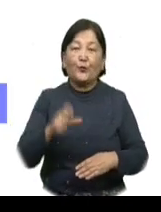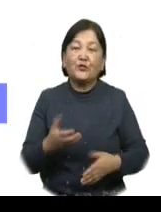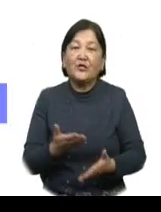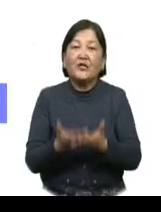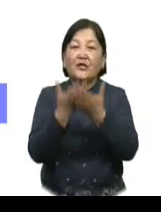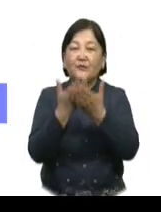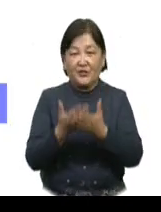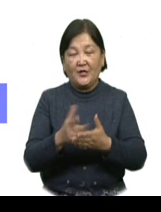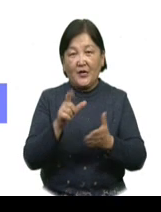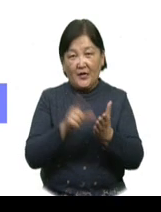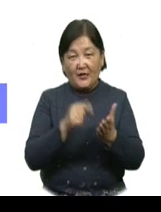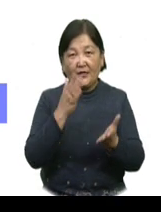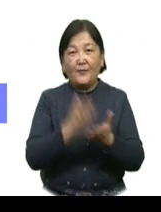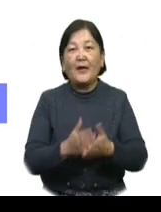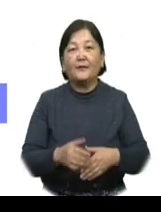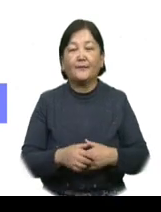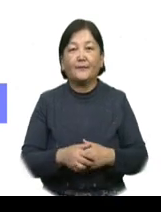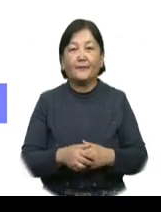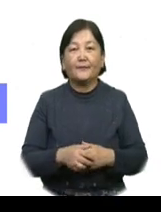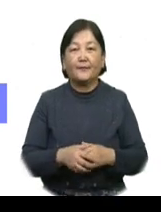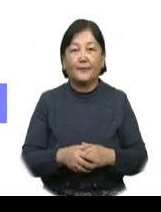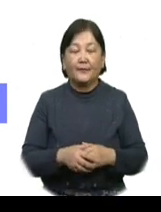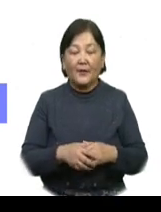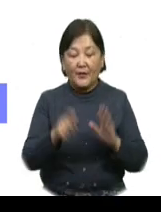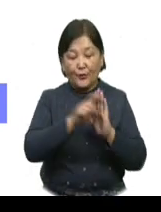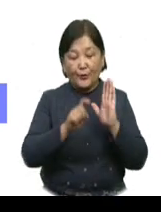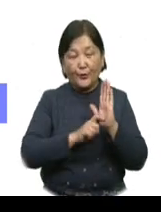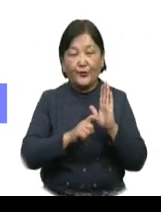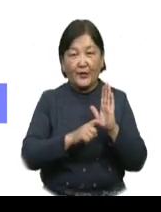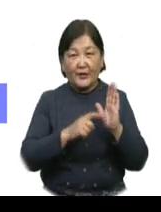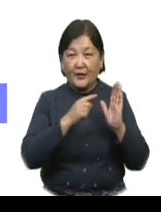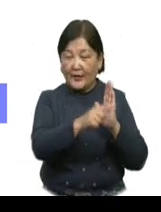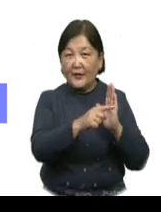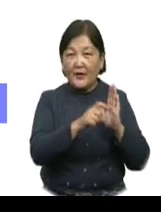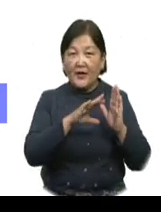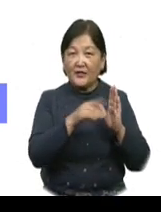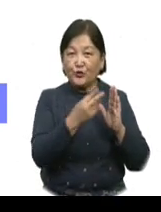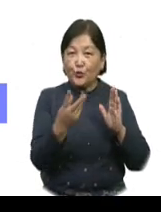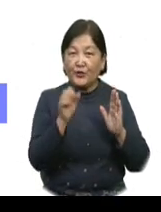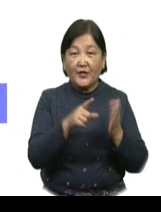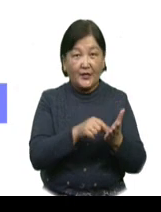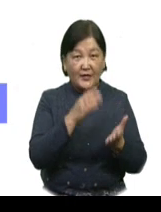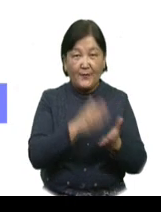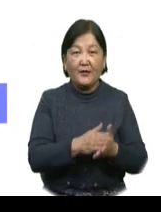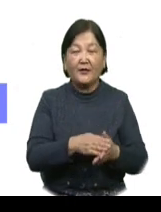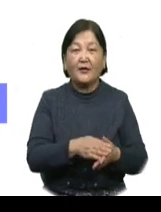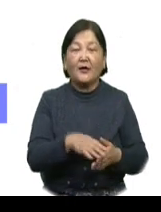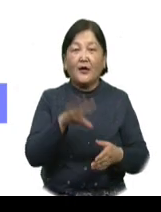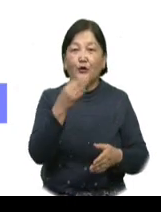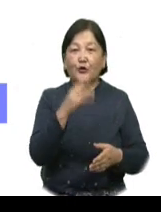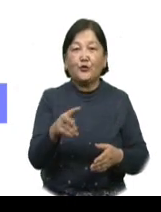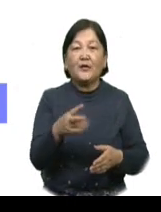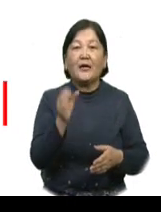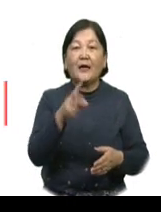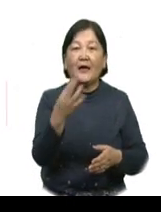бид нар бизнес эрхлэгч болон хувийн хэвшлийнхний үйл ажиллагааг дэмжих хөтөлбөрүүдийг бас одоо хэрэгжүүлэх нь энэ төсвийн зарцуулалтын үр ашийг